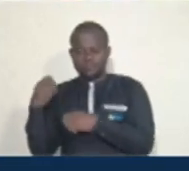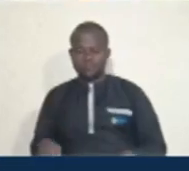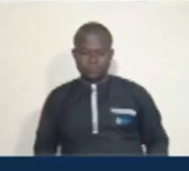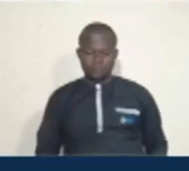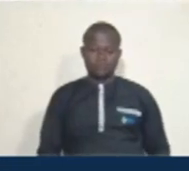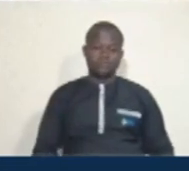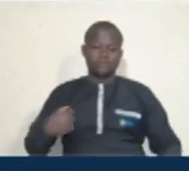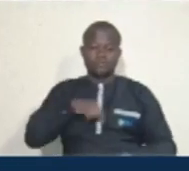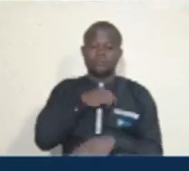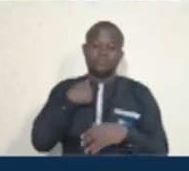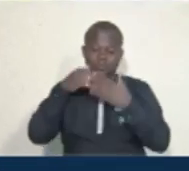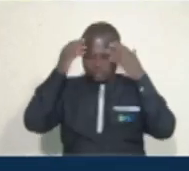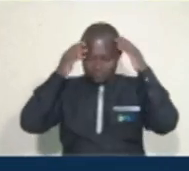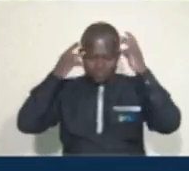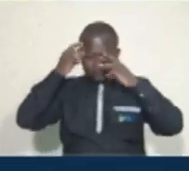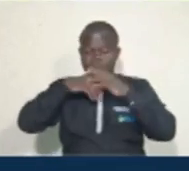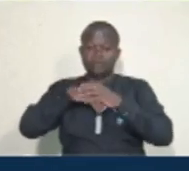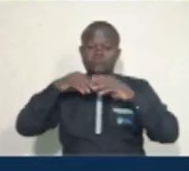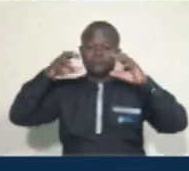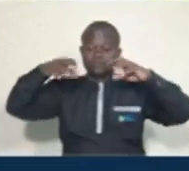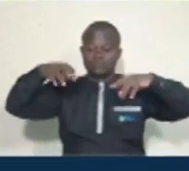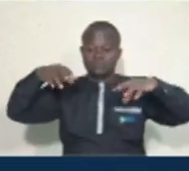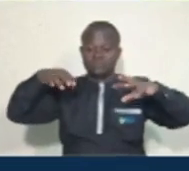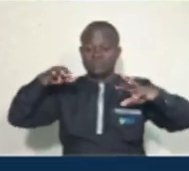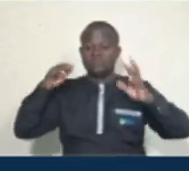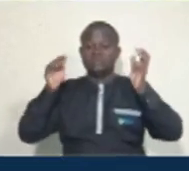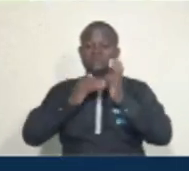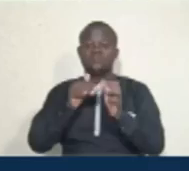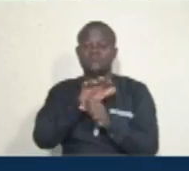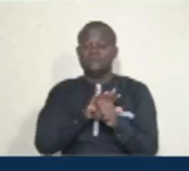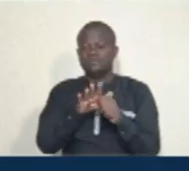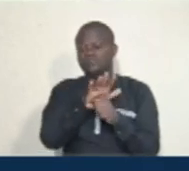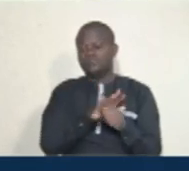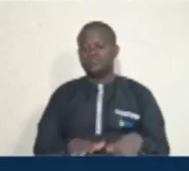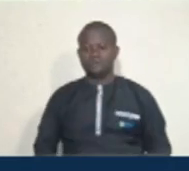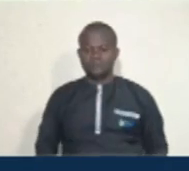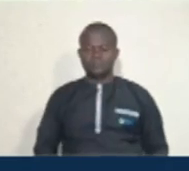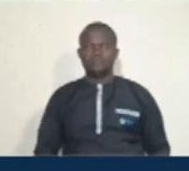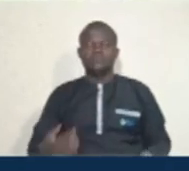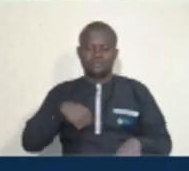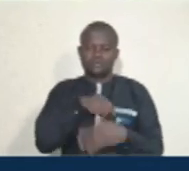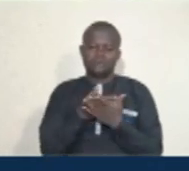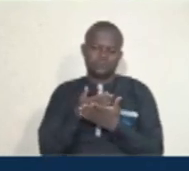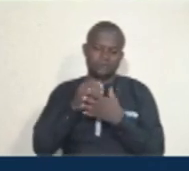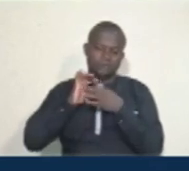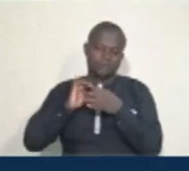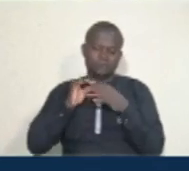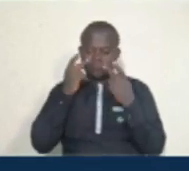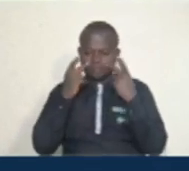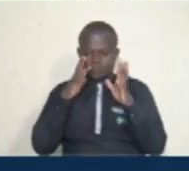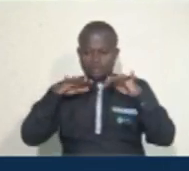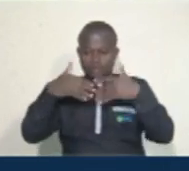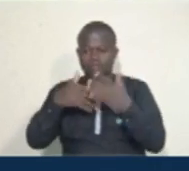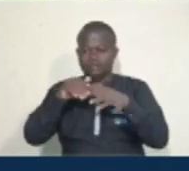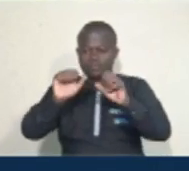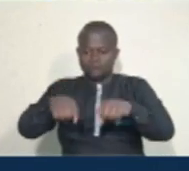mu mvura izagwa muri uku kwezi kwa gatanu ibiraro bizongera byuzure. Twafatanya tukareba uburyo ki twajya